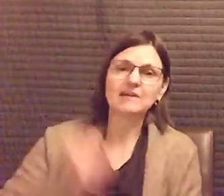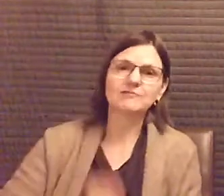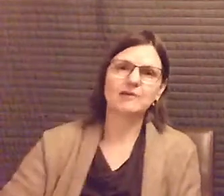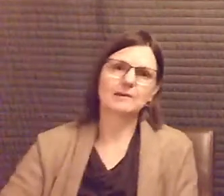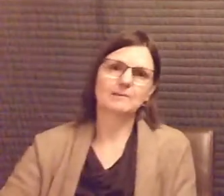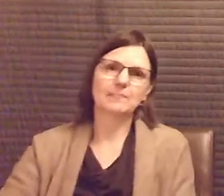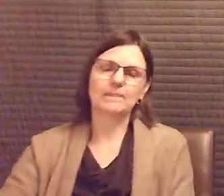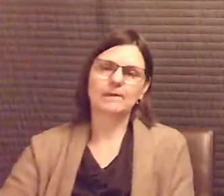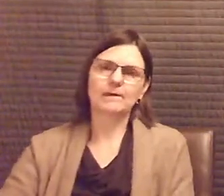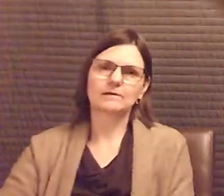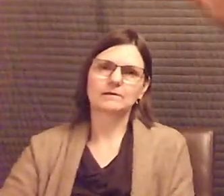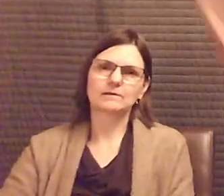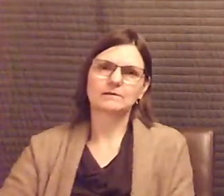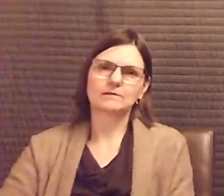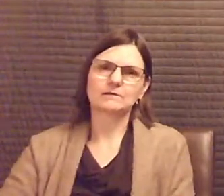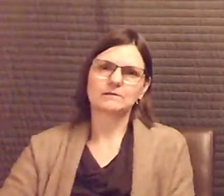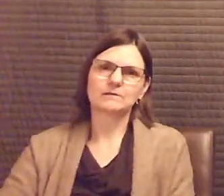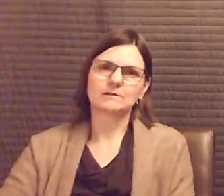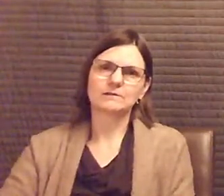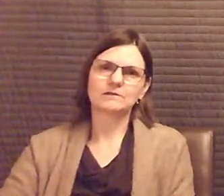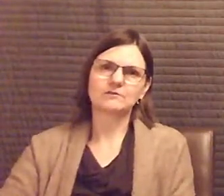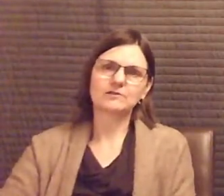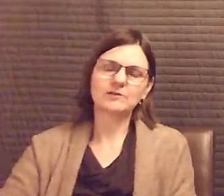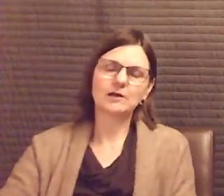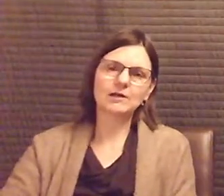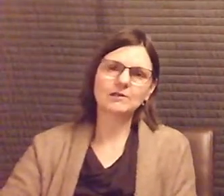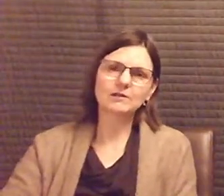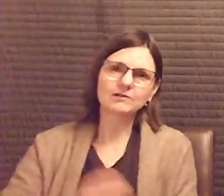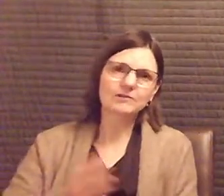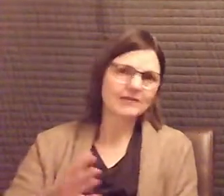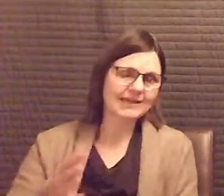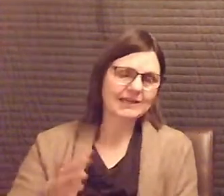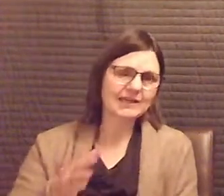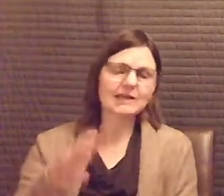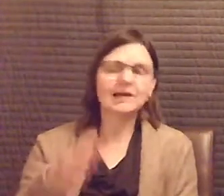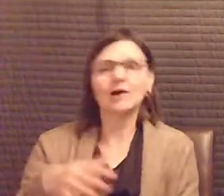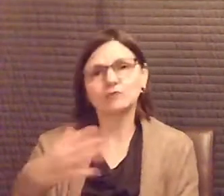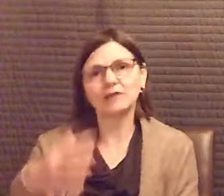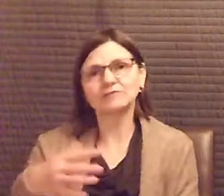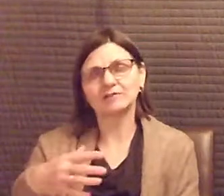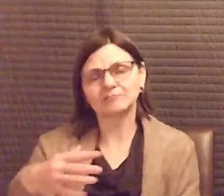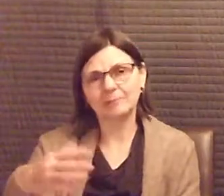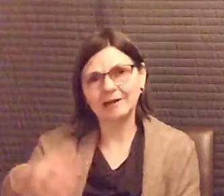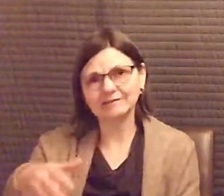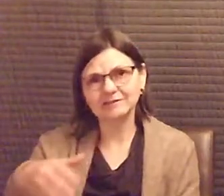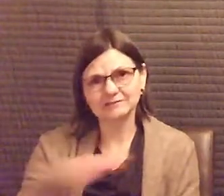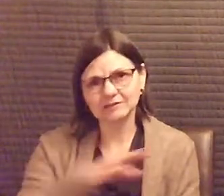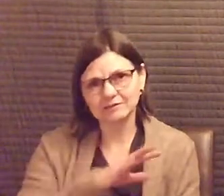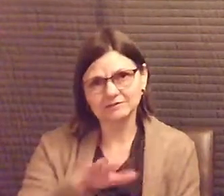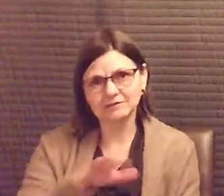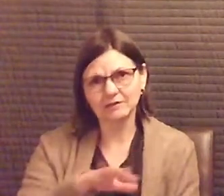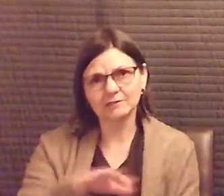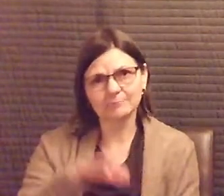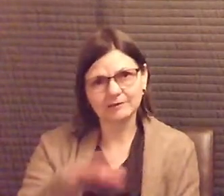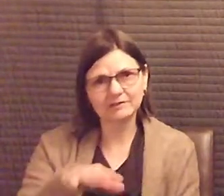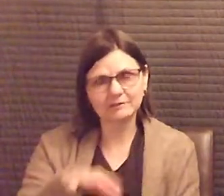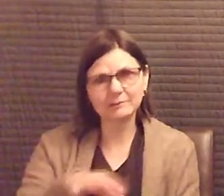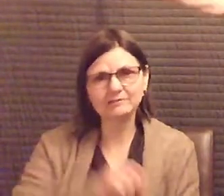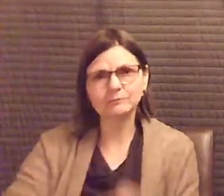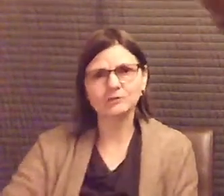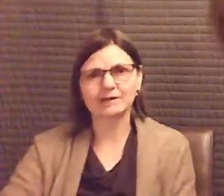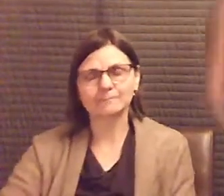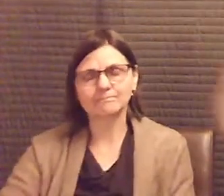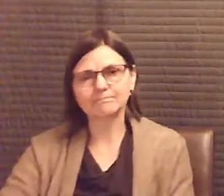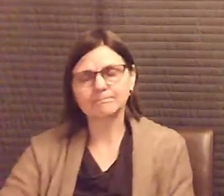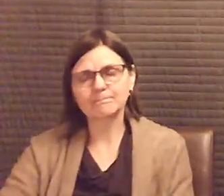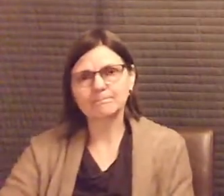moet daarna café wat ik dan onder dus locking nam de place de regeringen over heeft heeft bepaald dat ze dat het